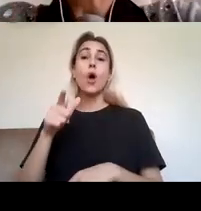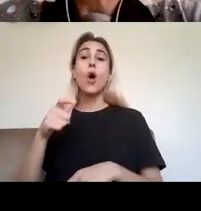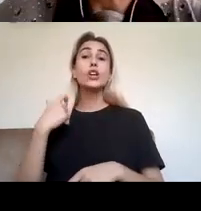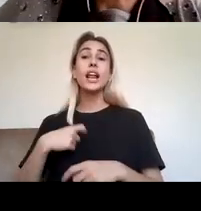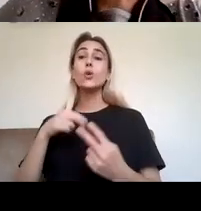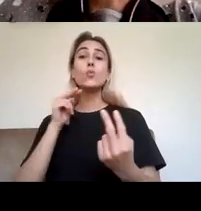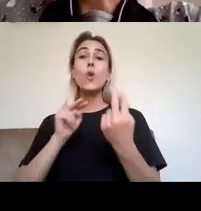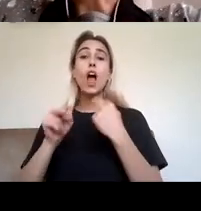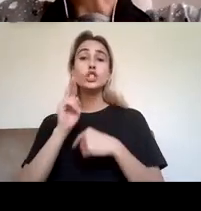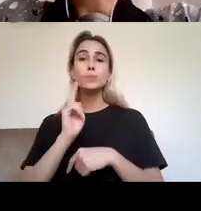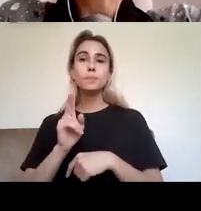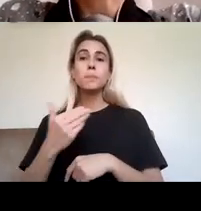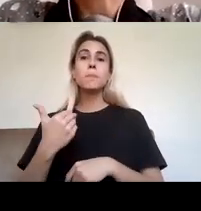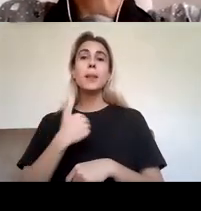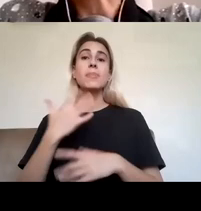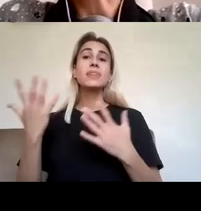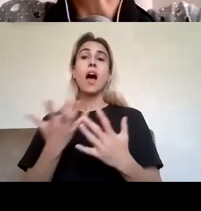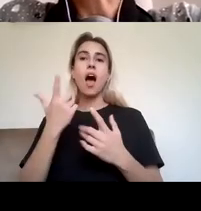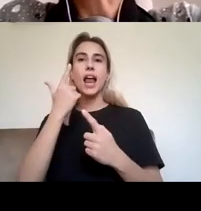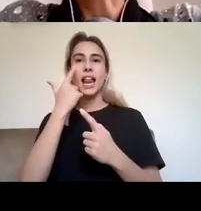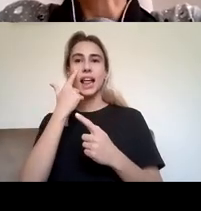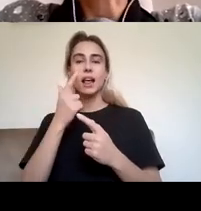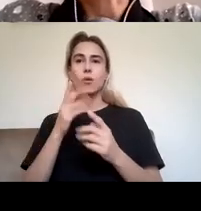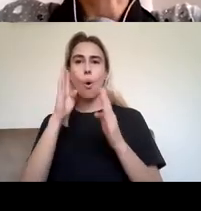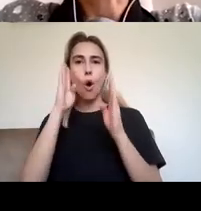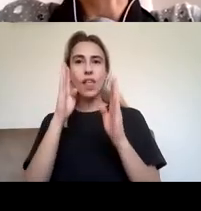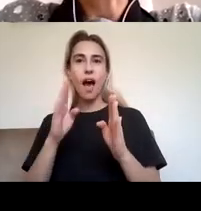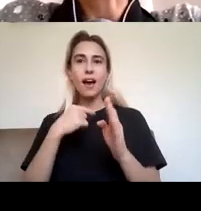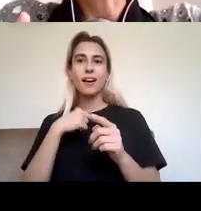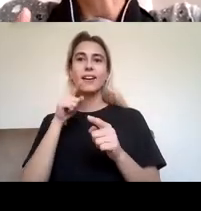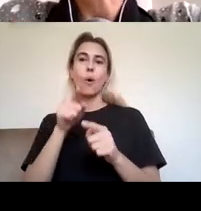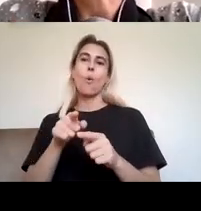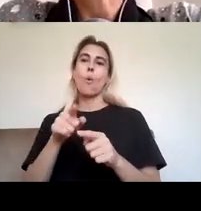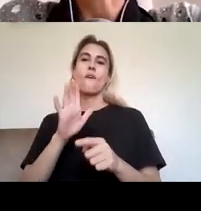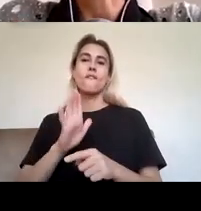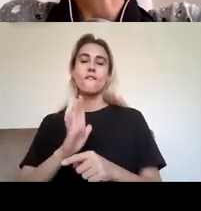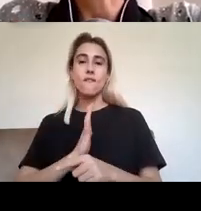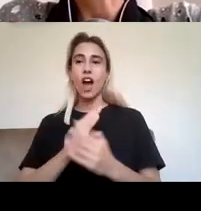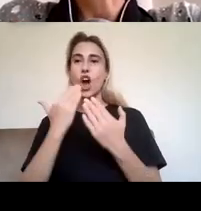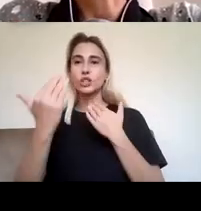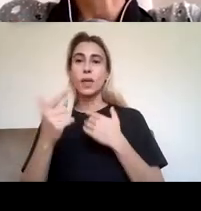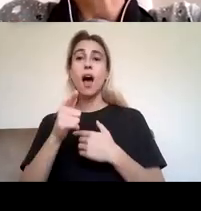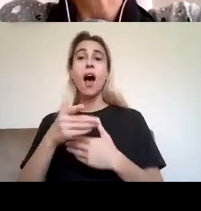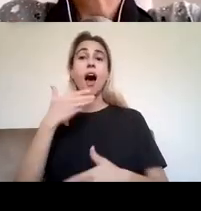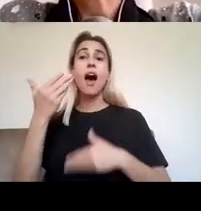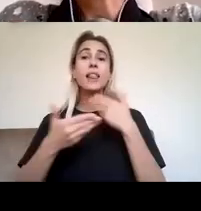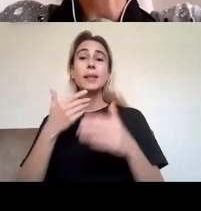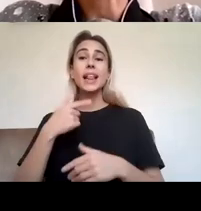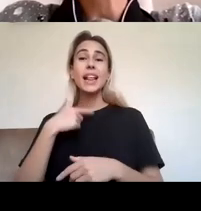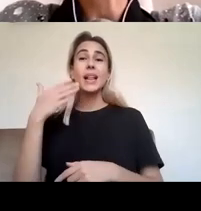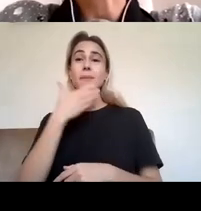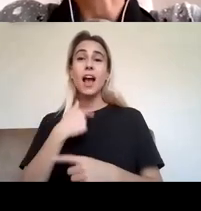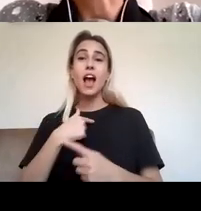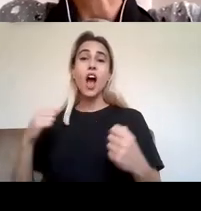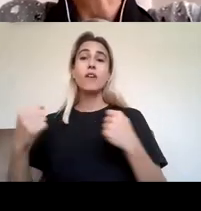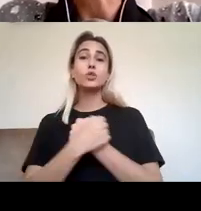kanalı benim daha çok ilgi alanım ve odaklandığım alan olarak karşımda. Yani ve bunu anlatabilme imkanını da kavuşmuş